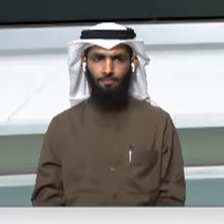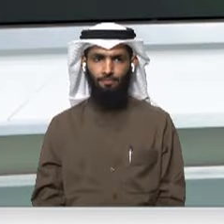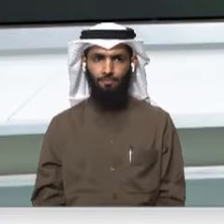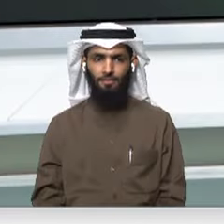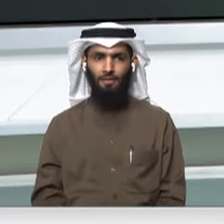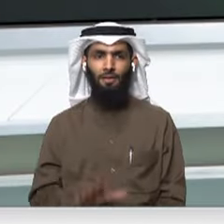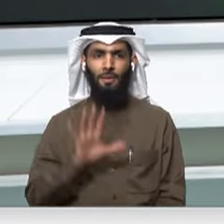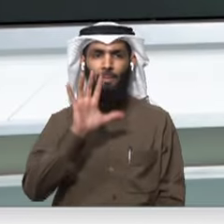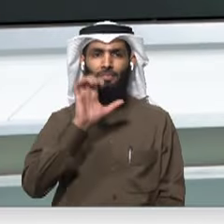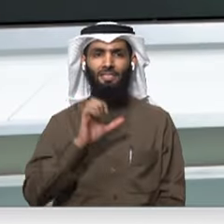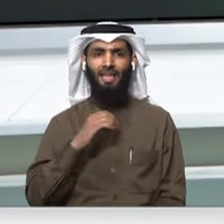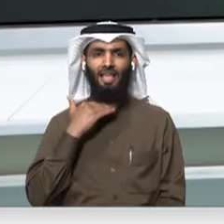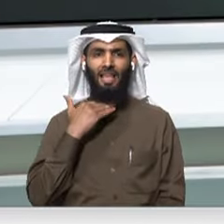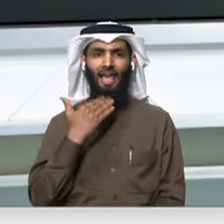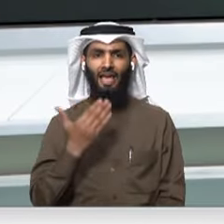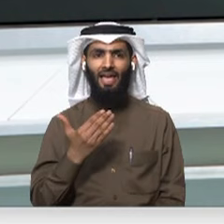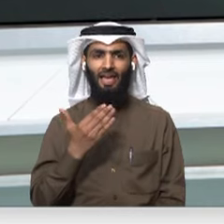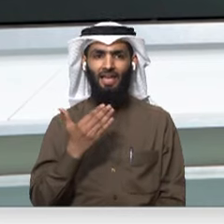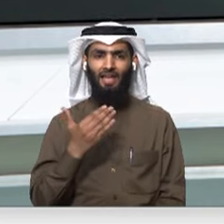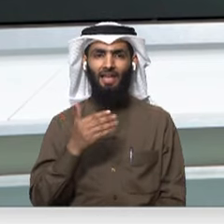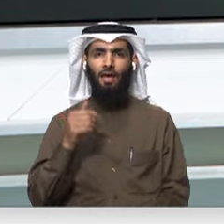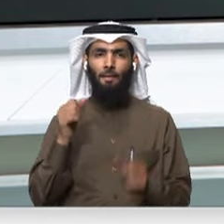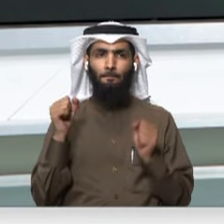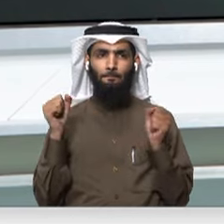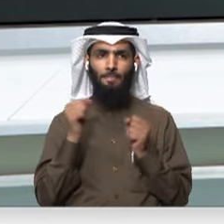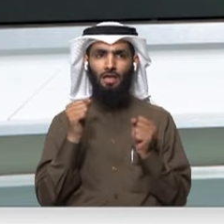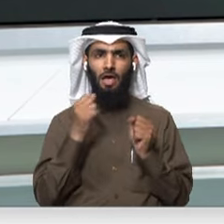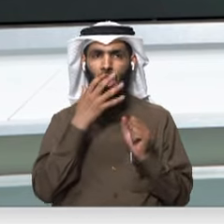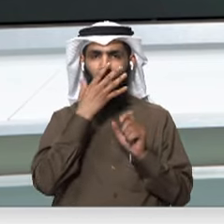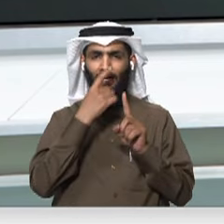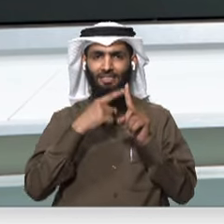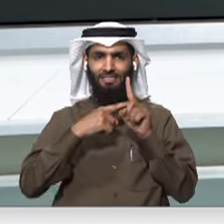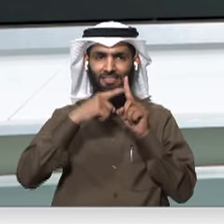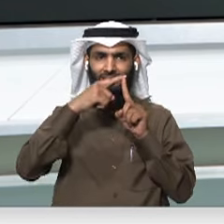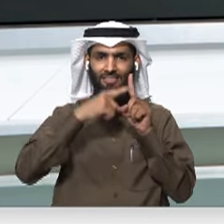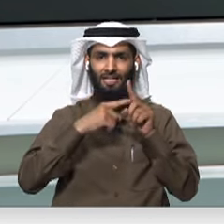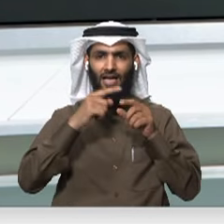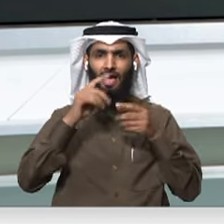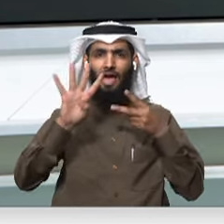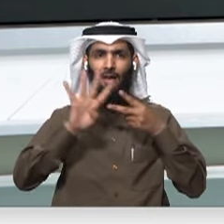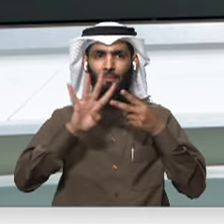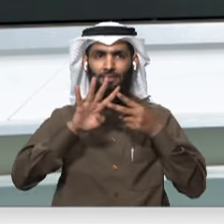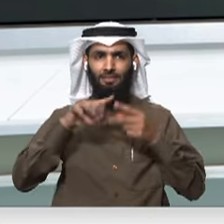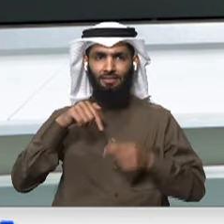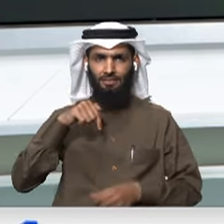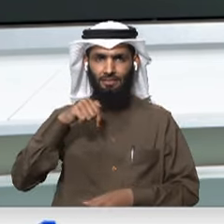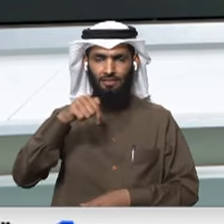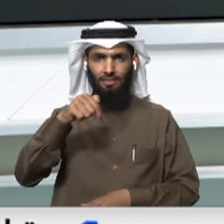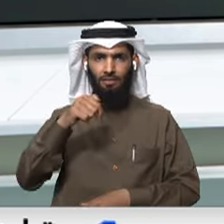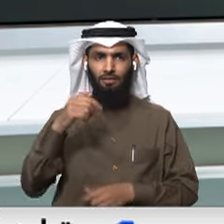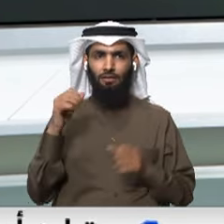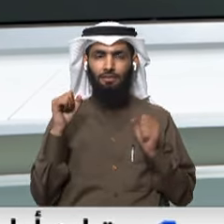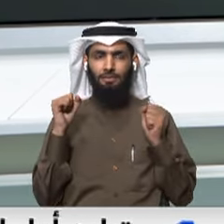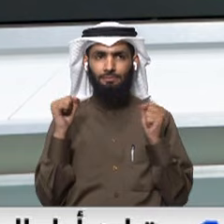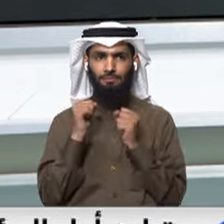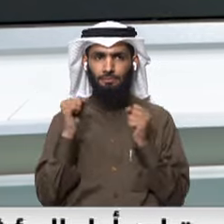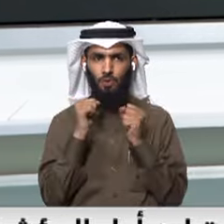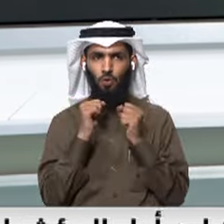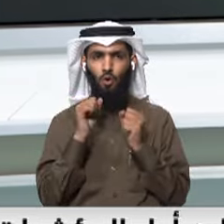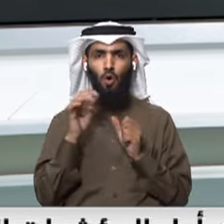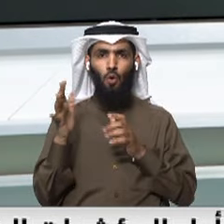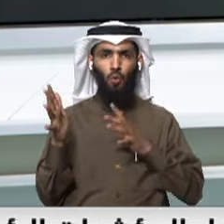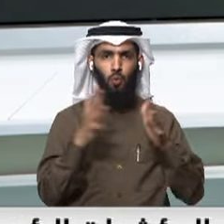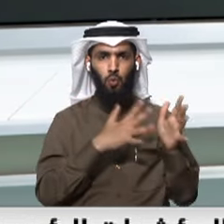مساء الخير مشاهدينا وحياكم الله بالنشره الجويه وحاله الطغط خلال 24 ساعه القادمه اجواء غائمه دافيه شوي ورياح